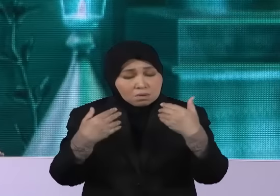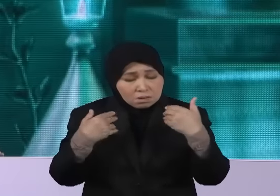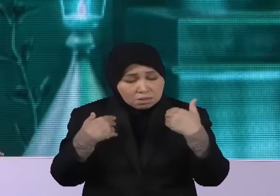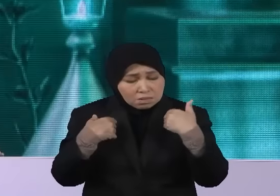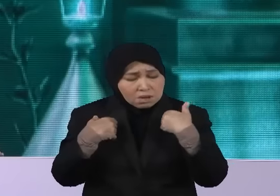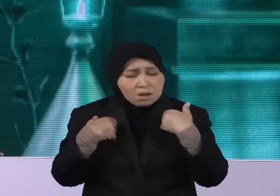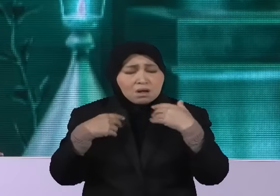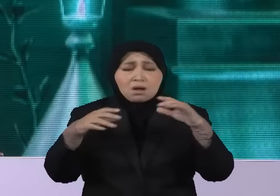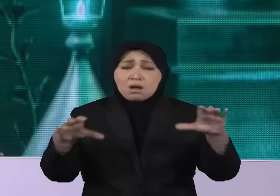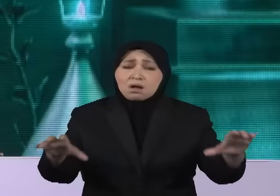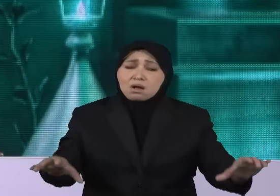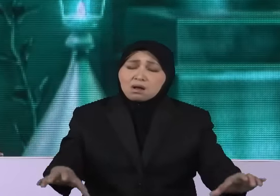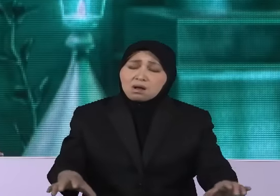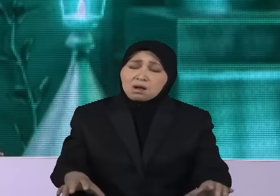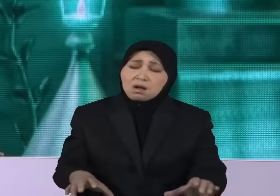اسْتَحَقَّا